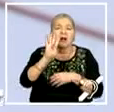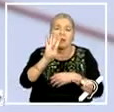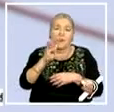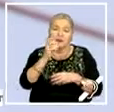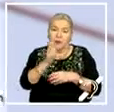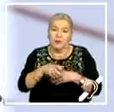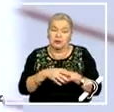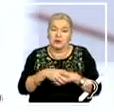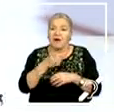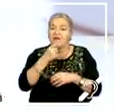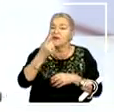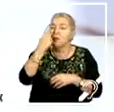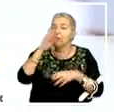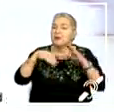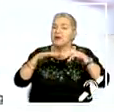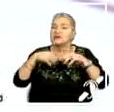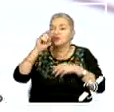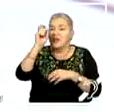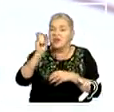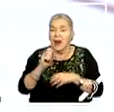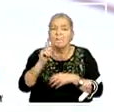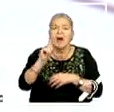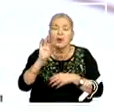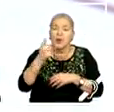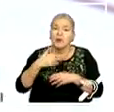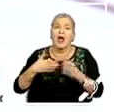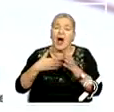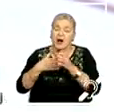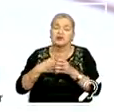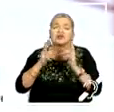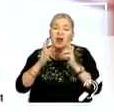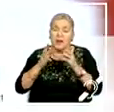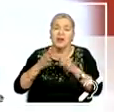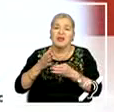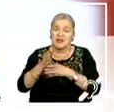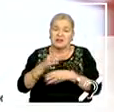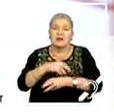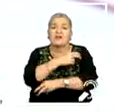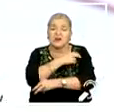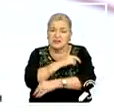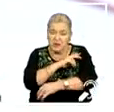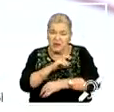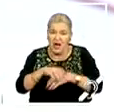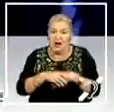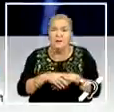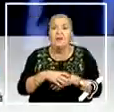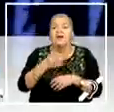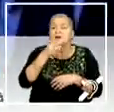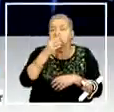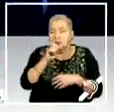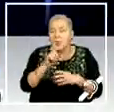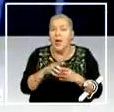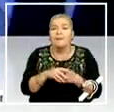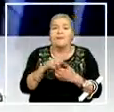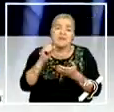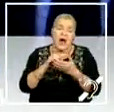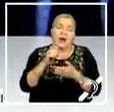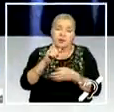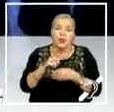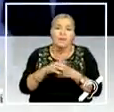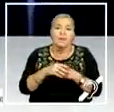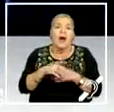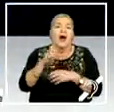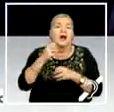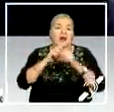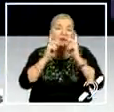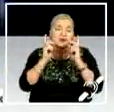Fostul premier italian Silvio Berlusconi este internat la terapie intensivă într-un spital din Milano, iar potrivit unor surse citate de presa italiană, a fost